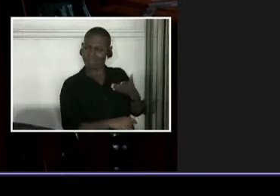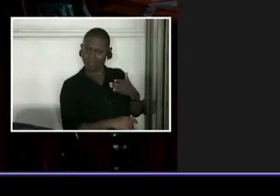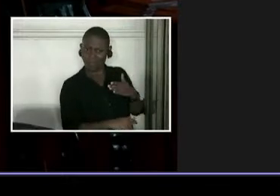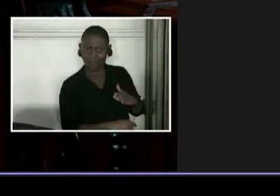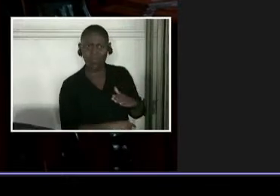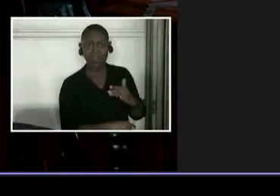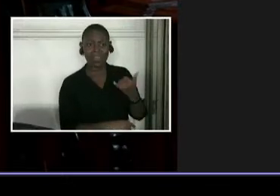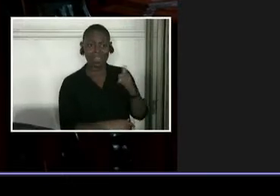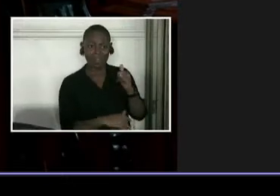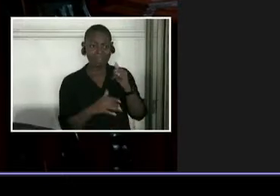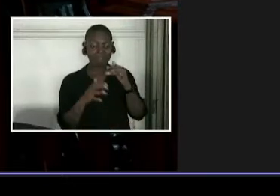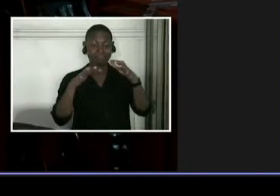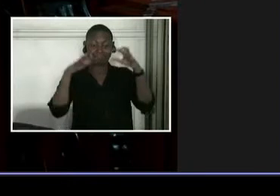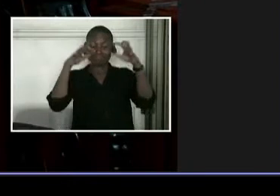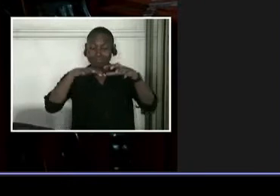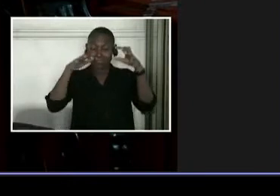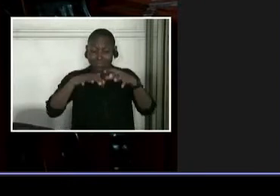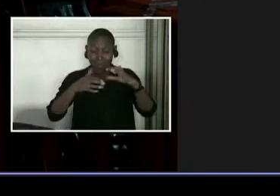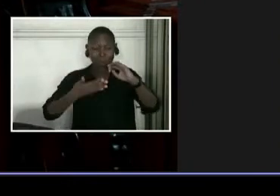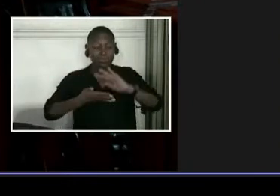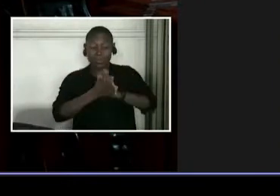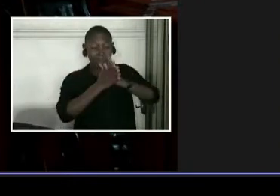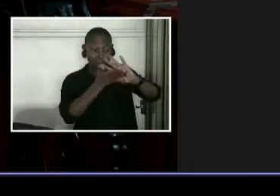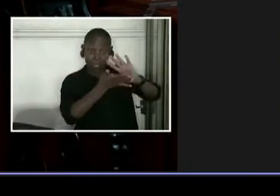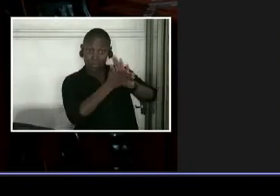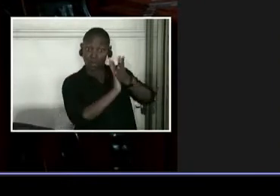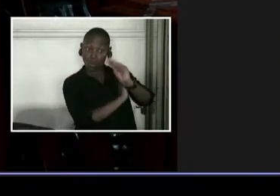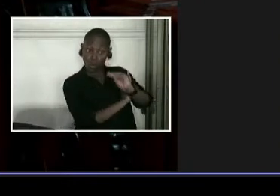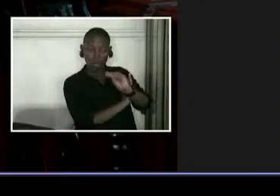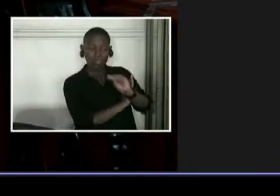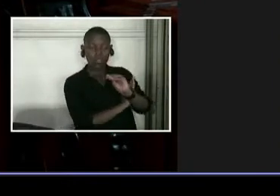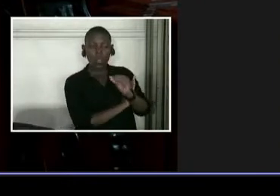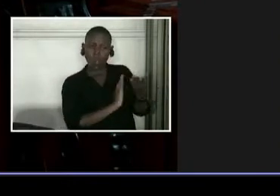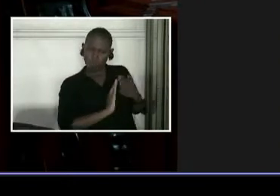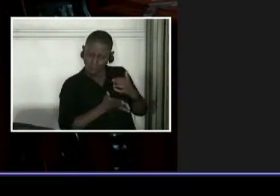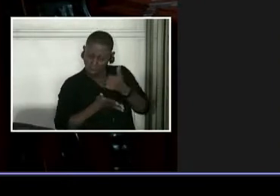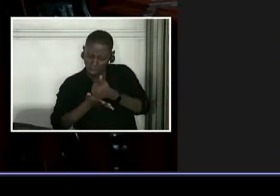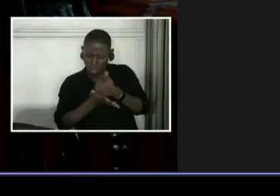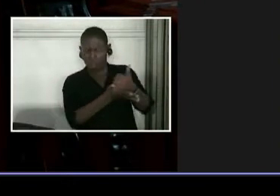uma kuneyinhlekelele. Siyancoma ukuthi le nhlangano yabahlali basemjondolo